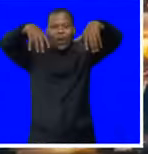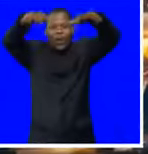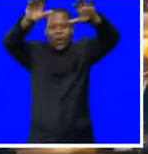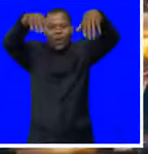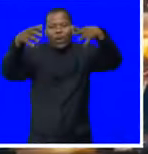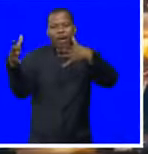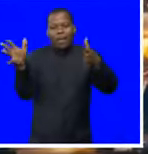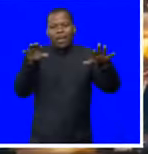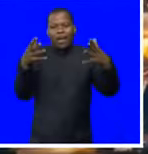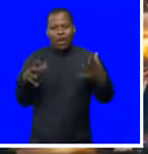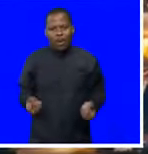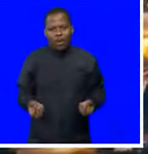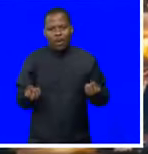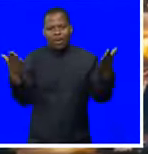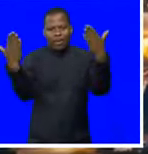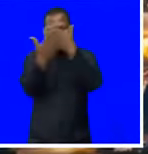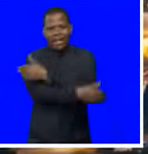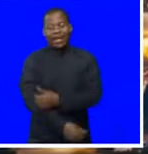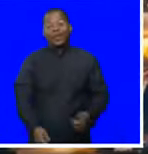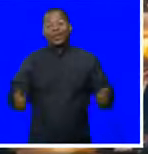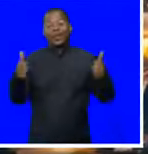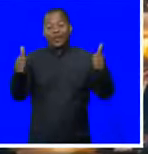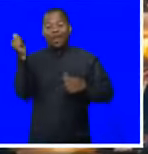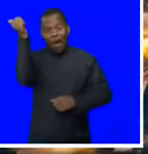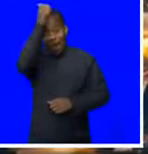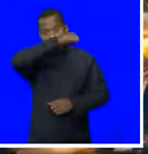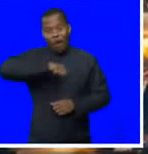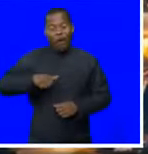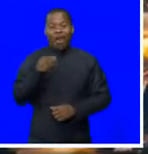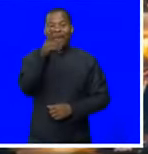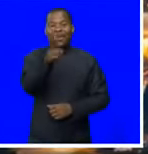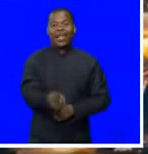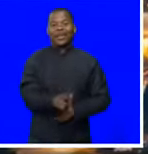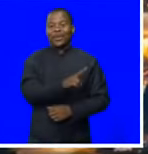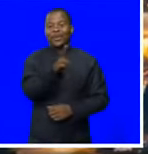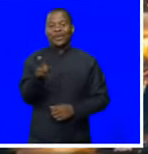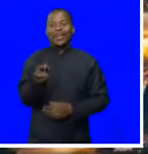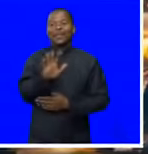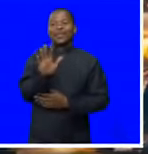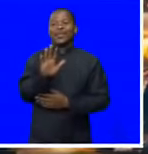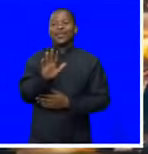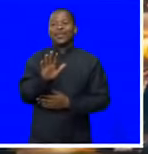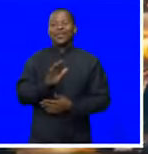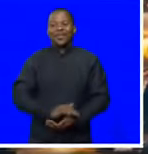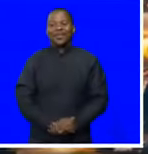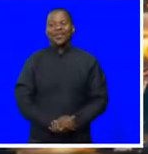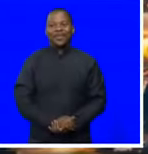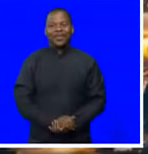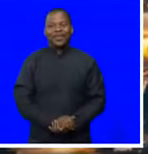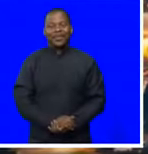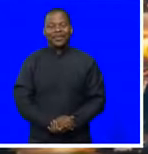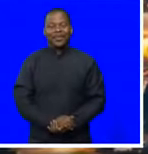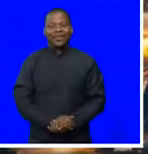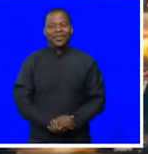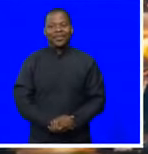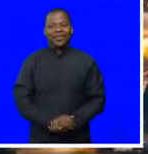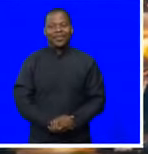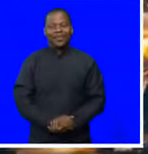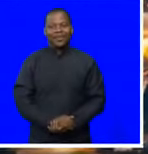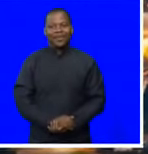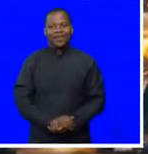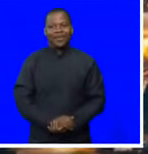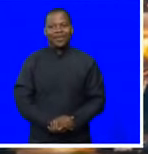Masalamahle sobona sitibeke phansi tensimbi yesikhombisa tensimbi esiphahlwa ngothi tawulandzela sesiphoma sakushiya naluzinga lekubanza nekushisa lamadolobha akithi lakhethebela